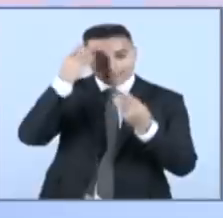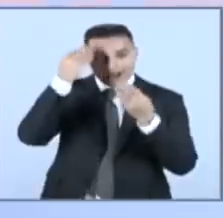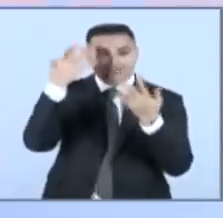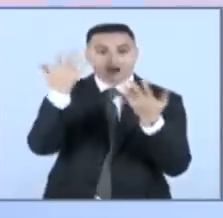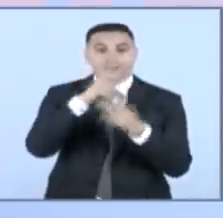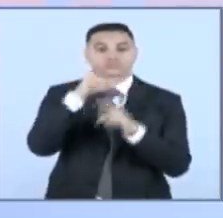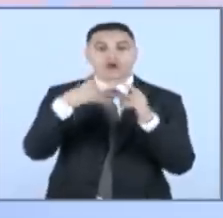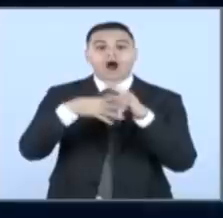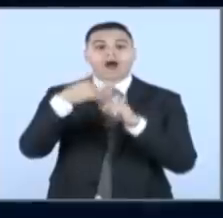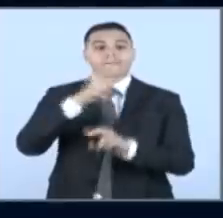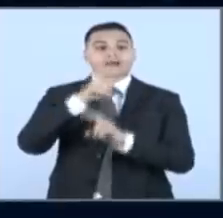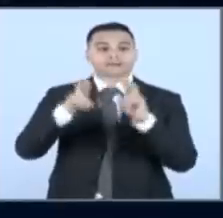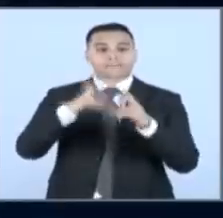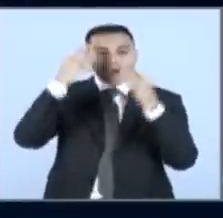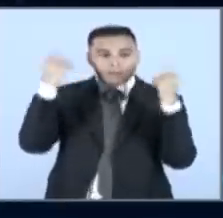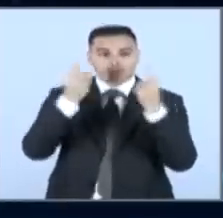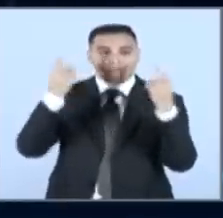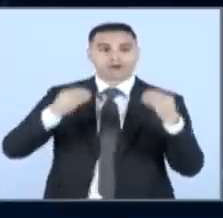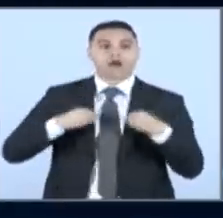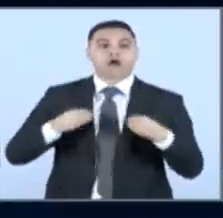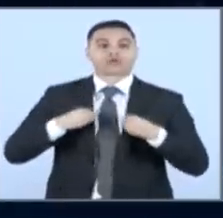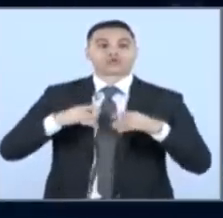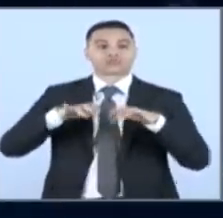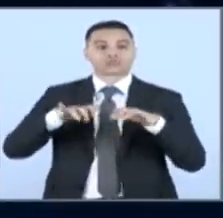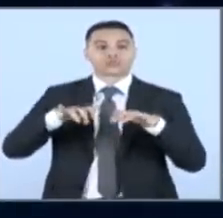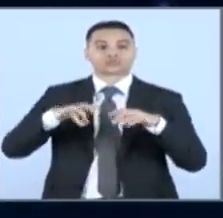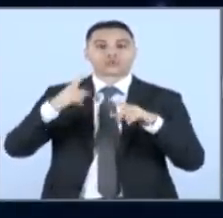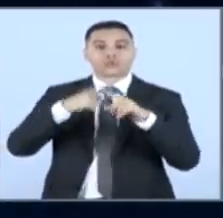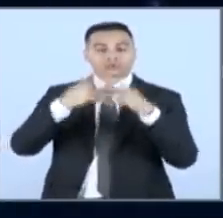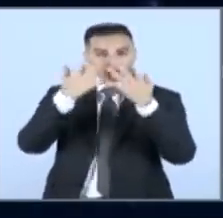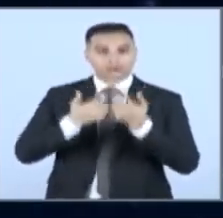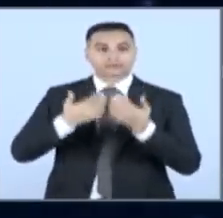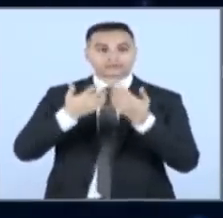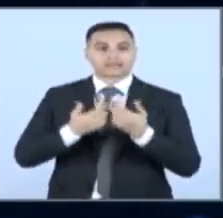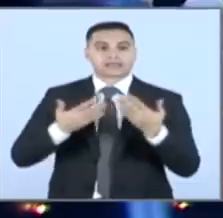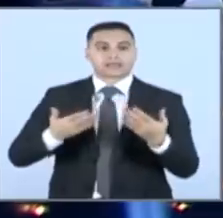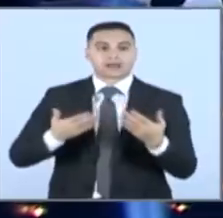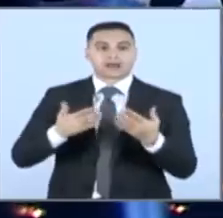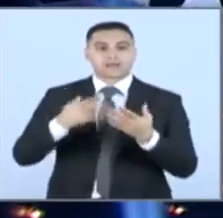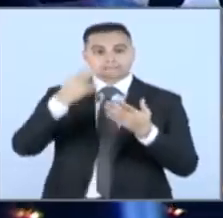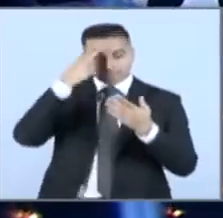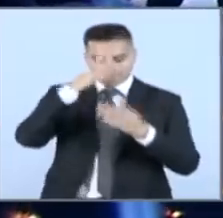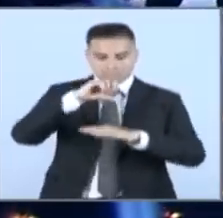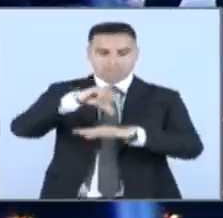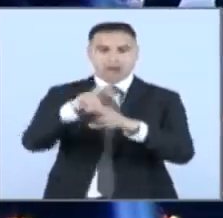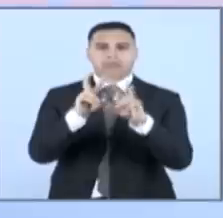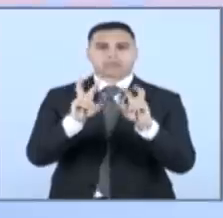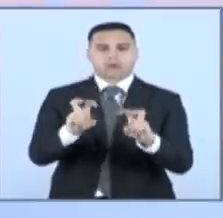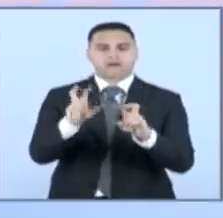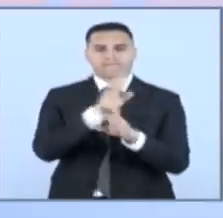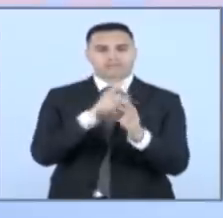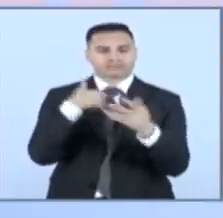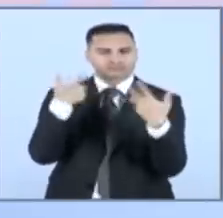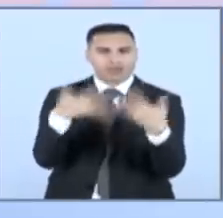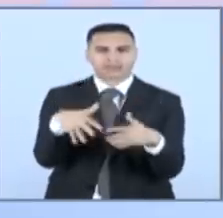فقرة المعرفة أربع أسئلة: معلومات عامة، رياضة، تكنولوجيا، وقدرات ذهنية. من مكاننا مش عايزين